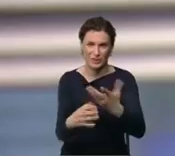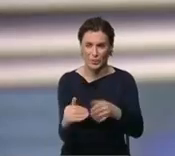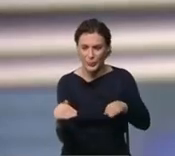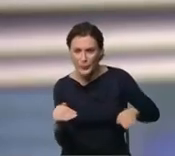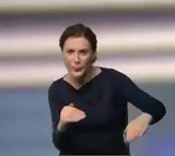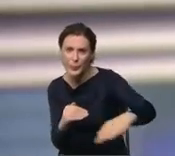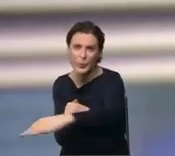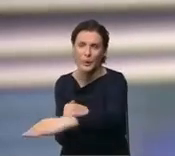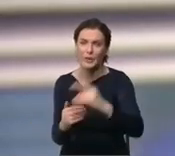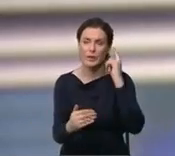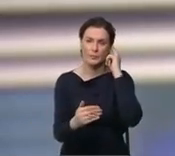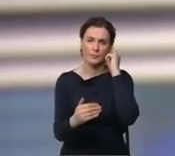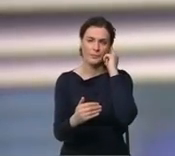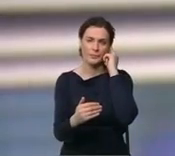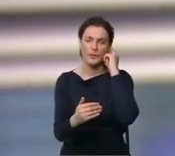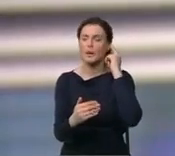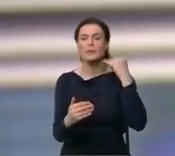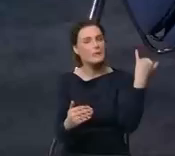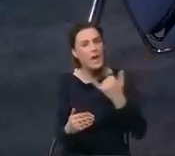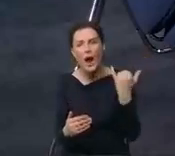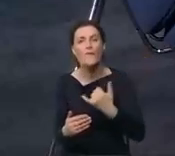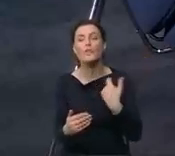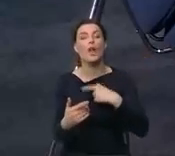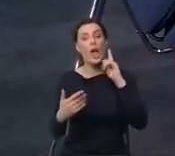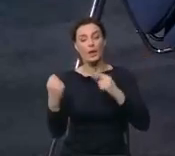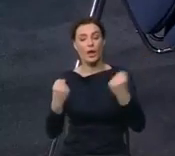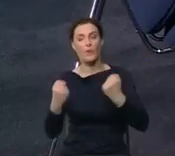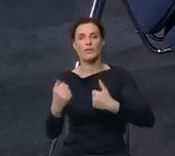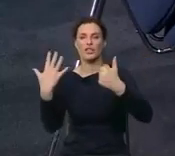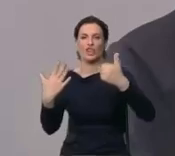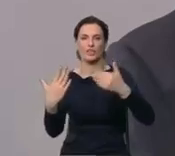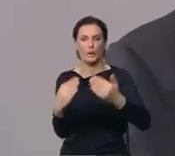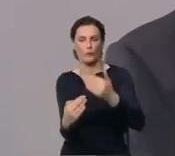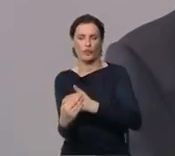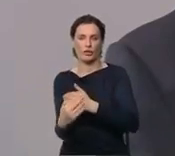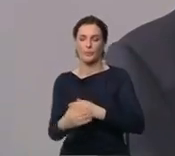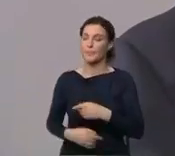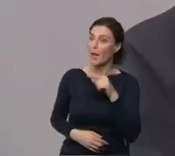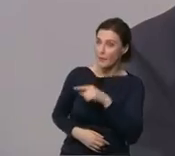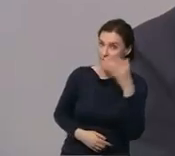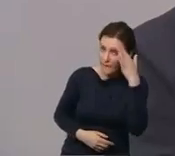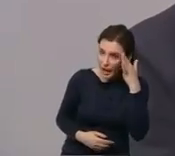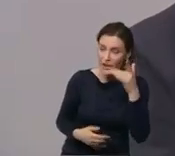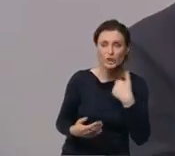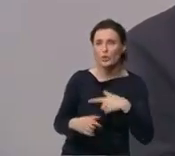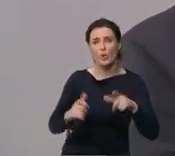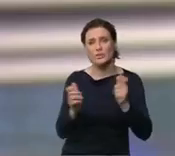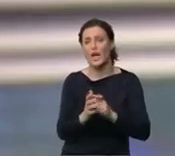Żaden kierowca Formuły 1 nie hamuje te 6 metrów za wcześnie. Wiesz już, ile będziesz jeździł podczas testów? Czy to będą całe